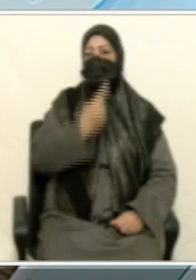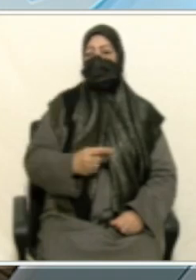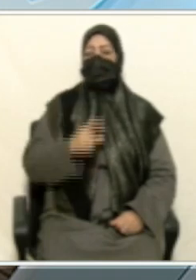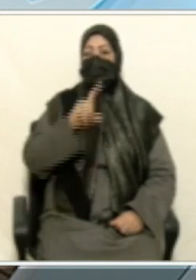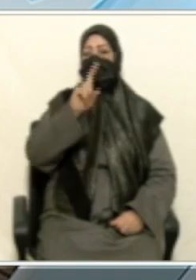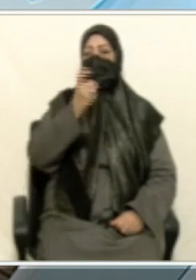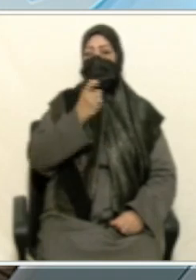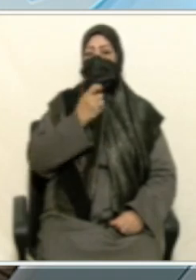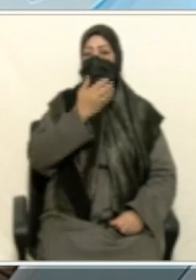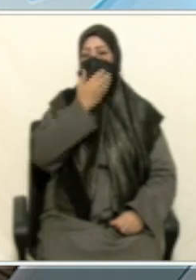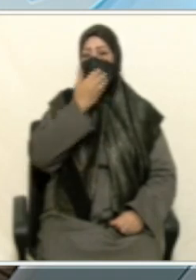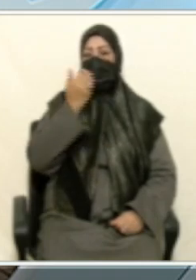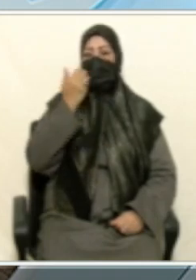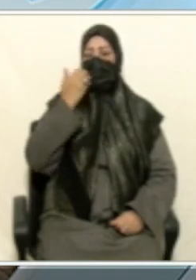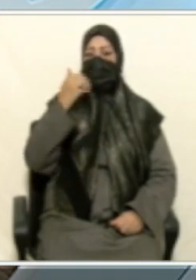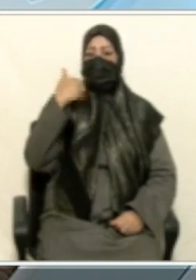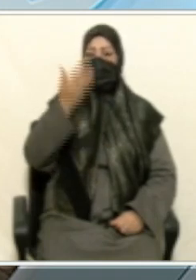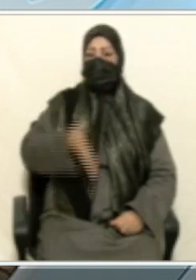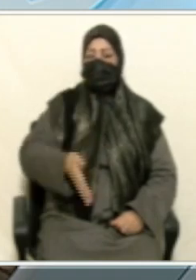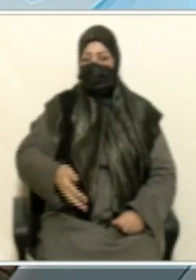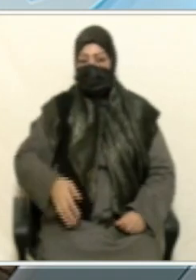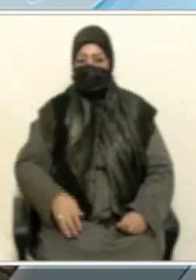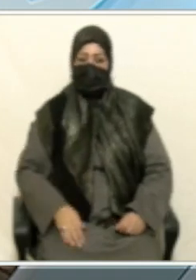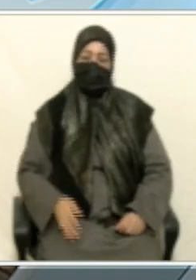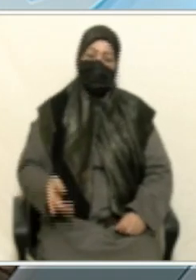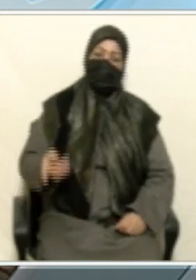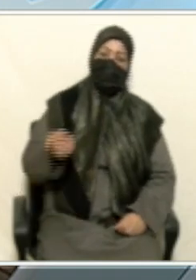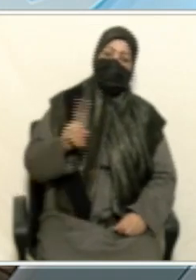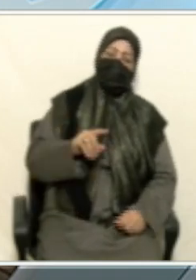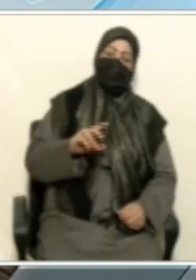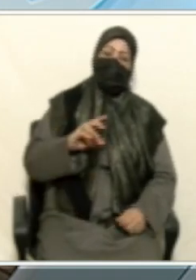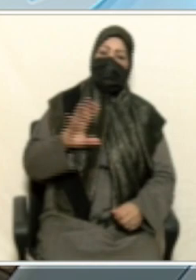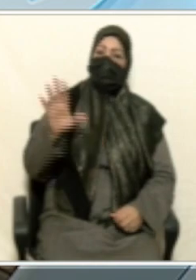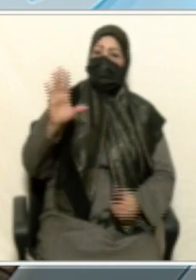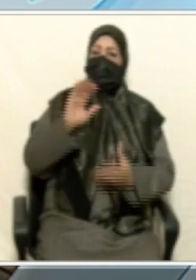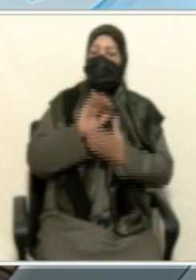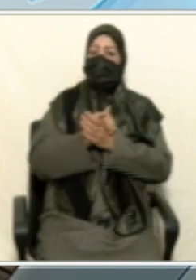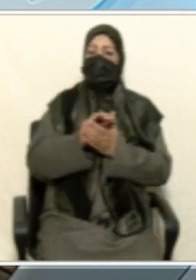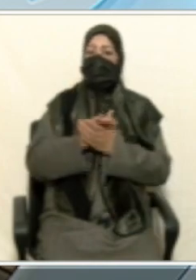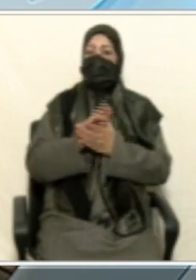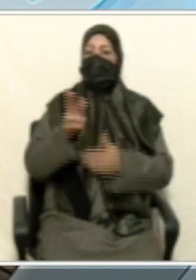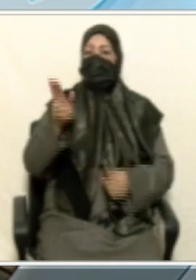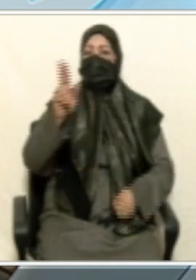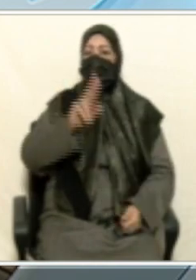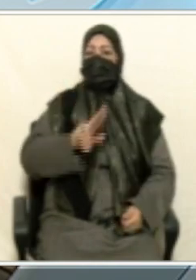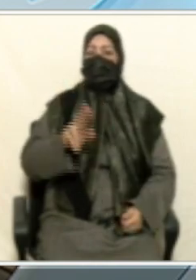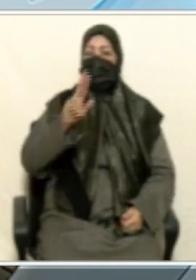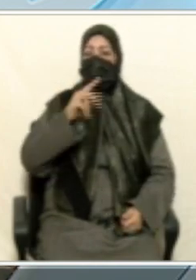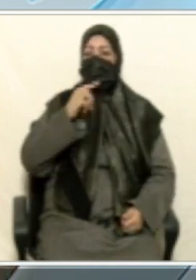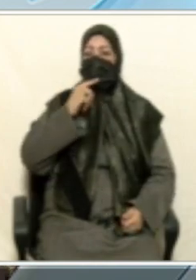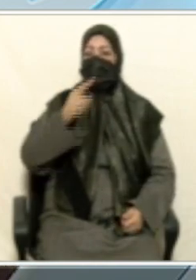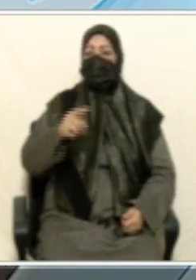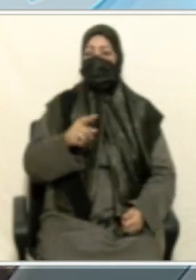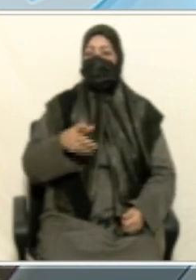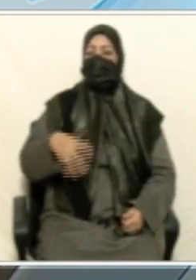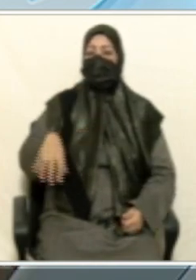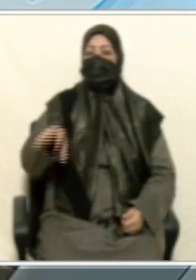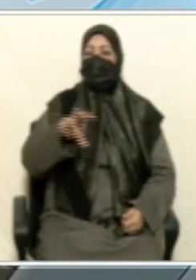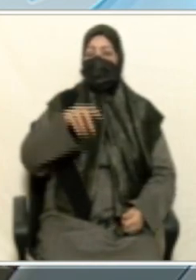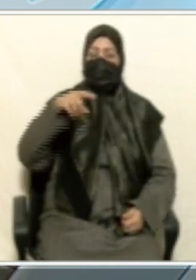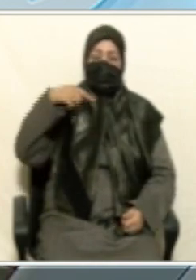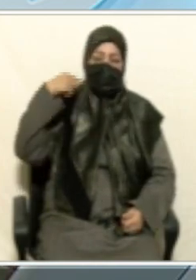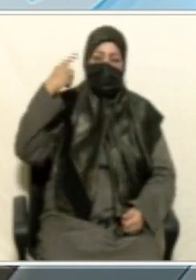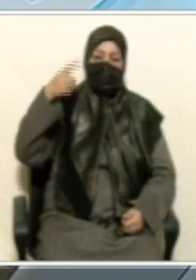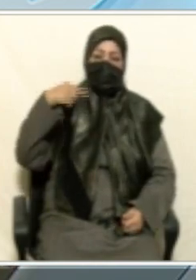ثم سأل أصحابه أي بلد هذا الذي أنتم فيه؟ ظن أصحابه أن النبي صلى الله عليه وسلم قد أنزل إليه